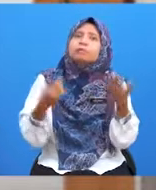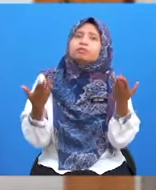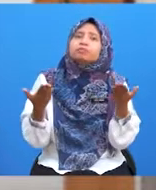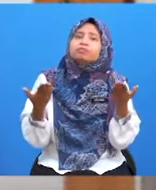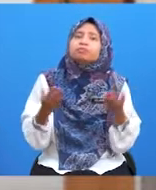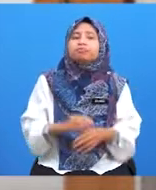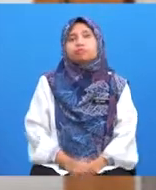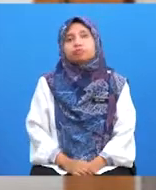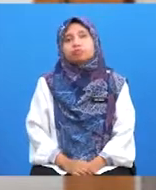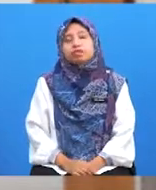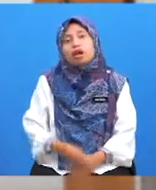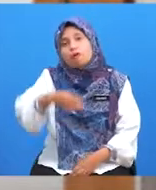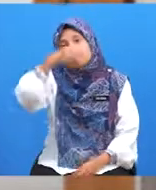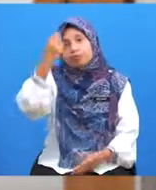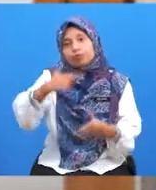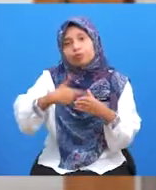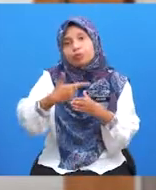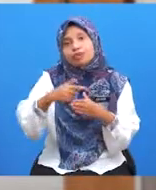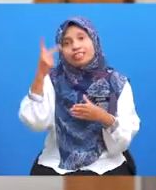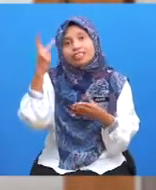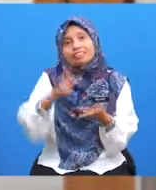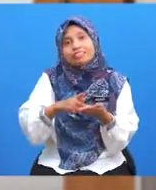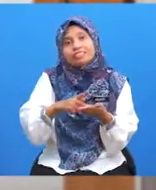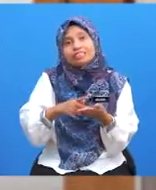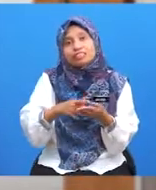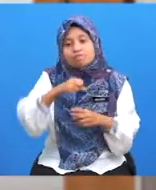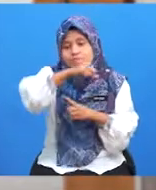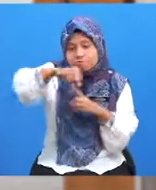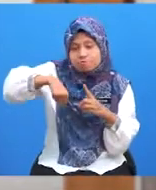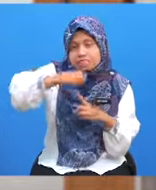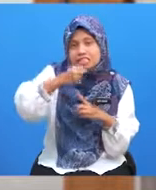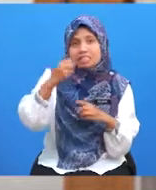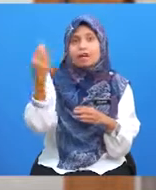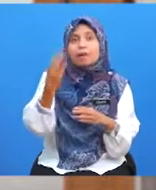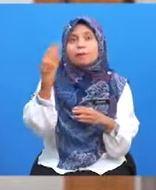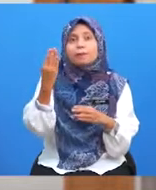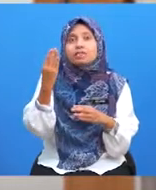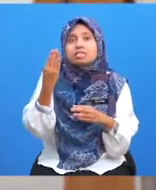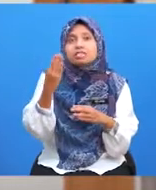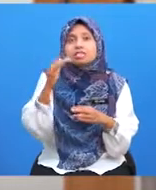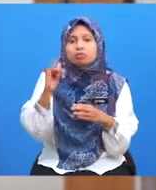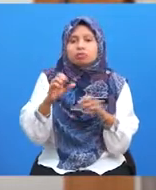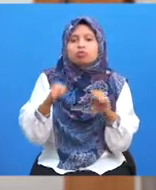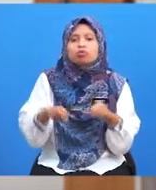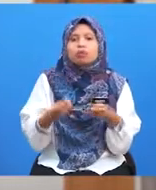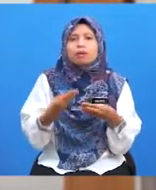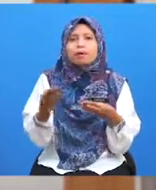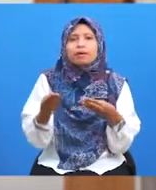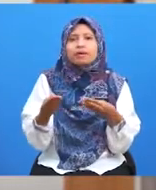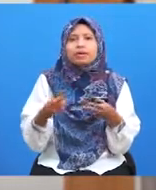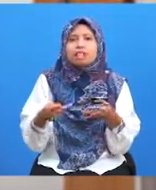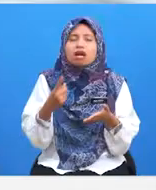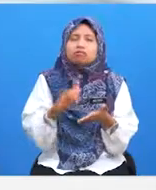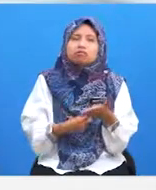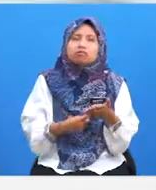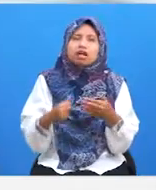sebuah pernyataan faktor luar Adi kenali sebagai pesakitan umum yaitu faktor yang membelai memberi peluang dan ancaman